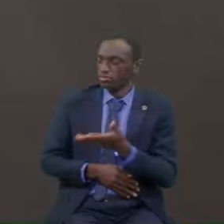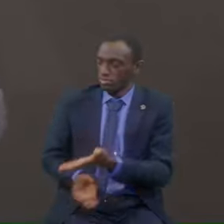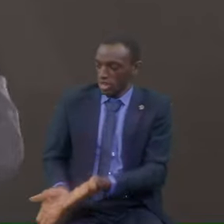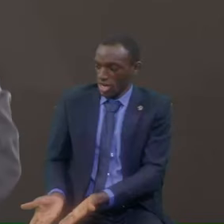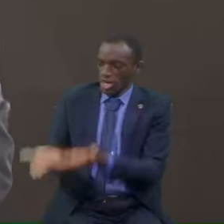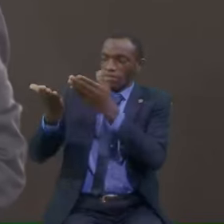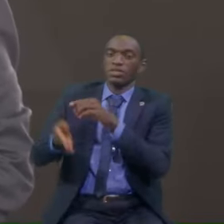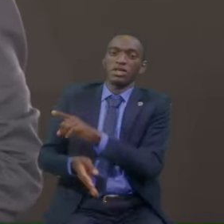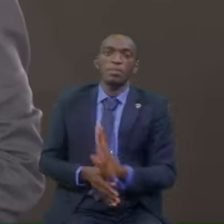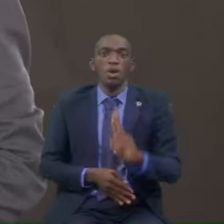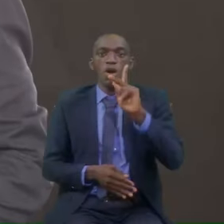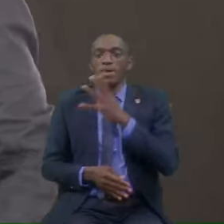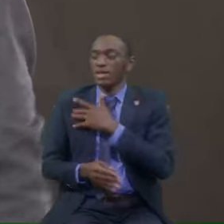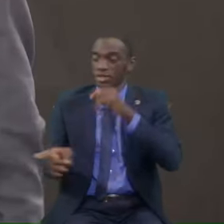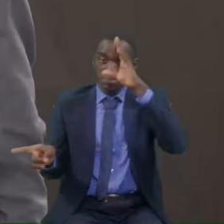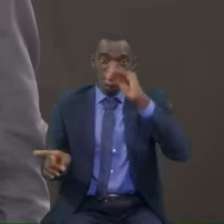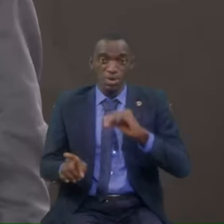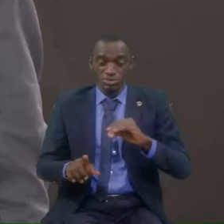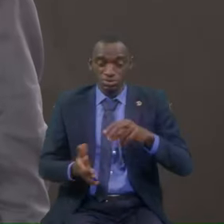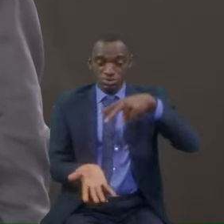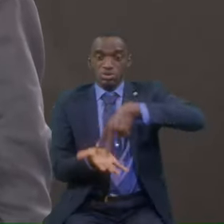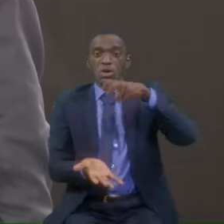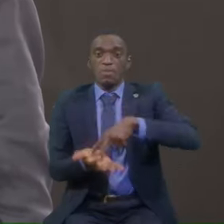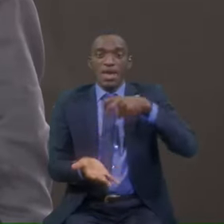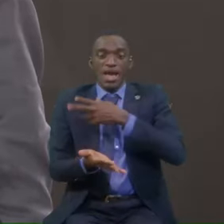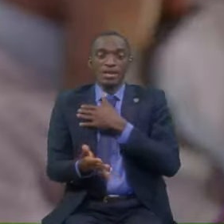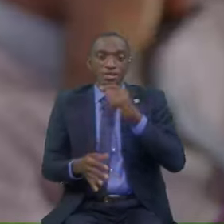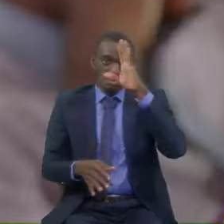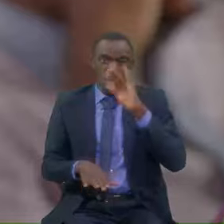Et l'homme a marché. Et il a couru.